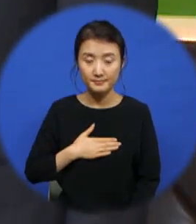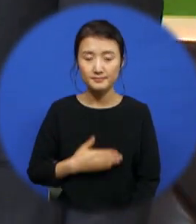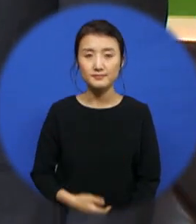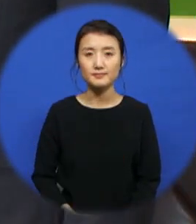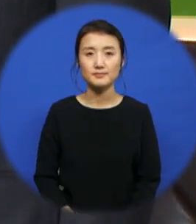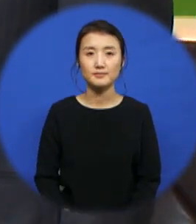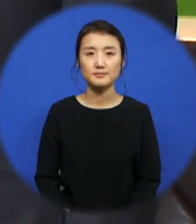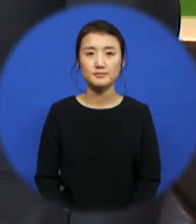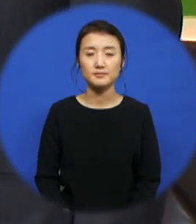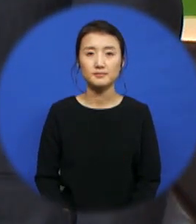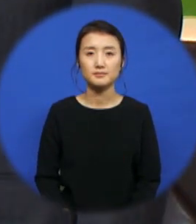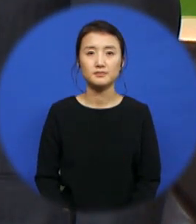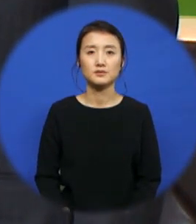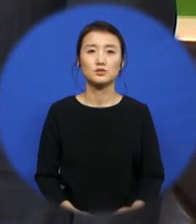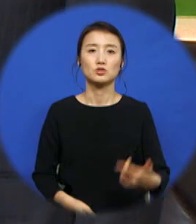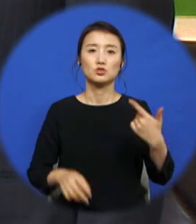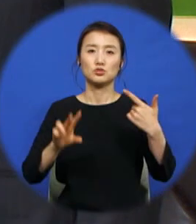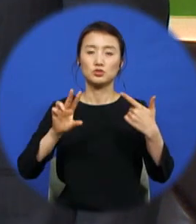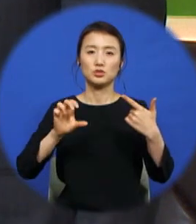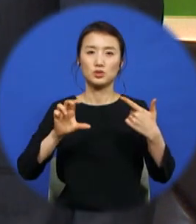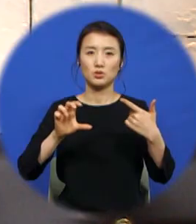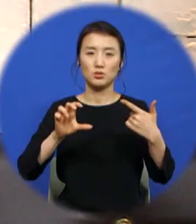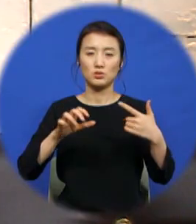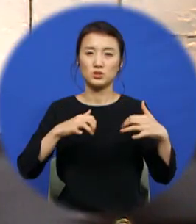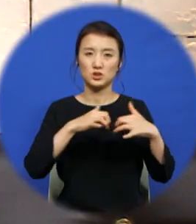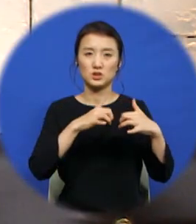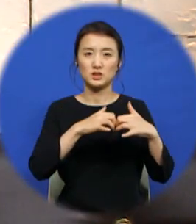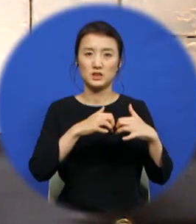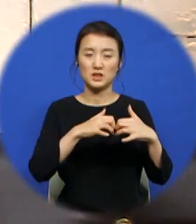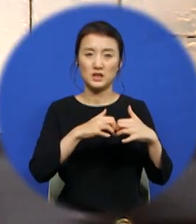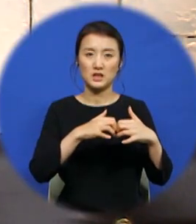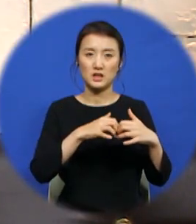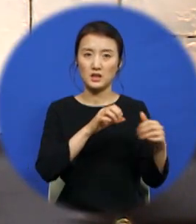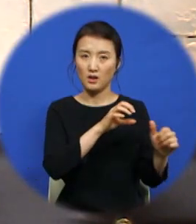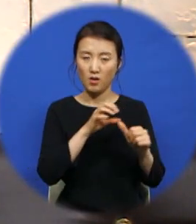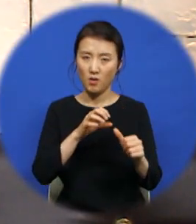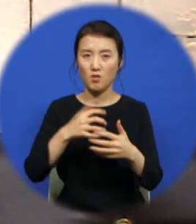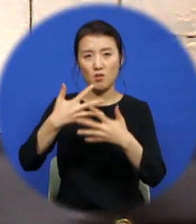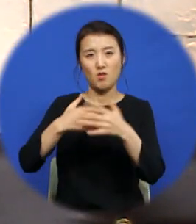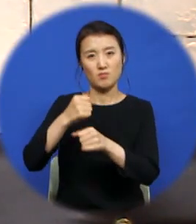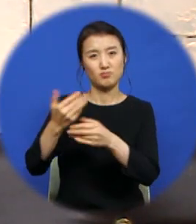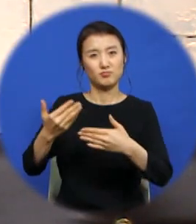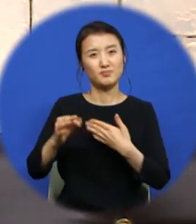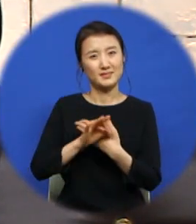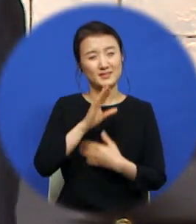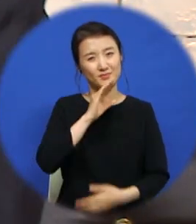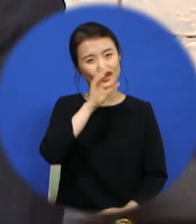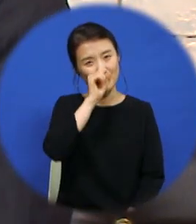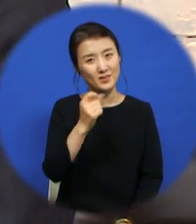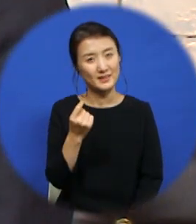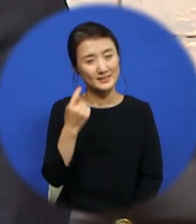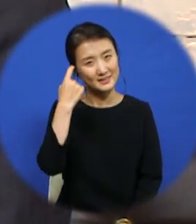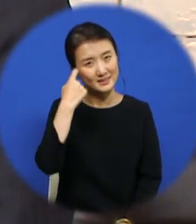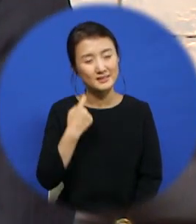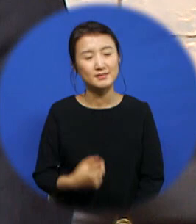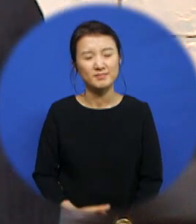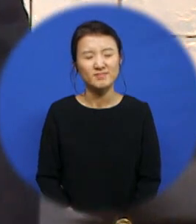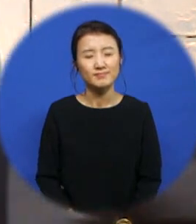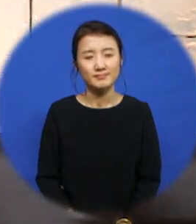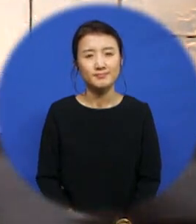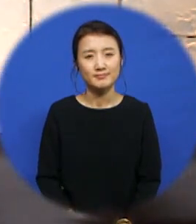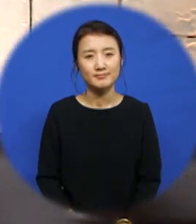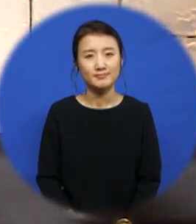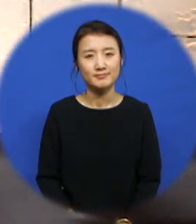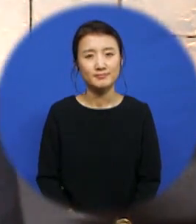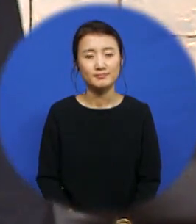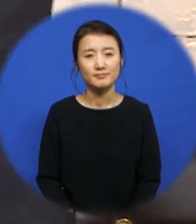우리나라 6.25 전쟁 을 가지고 영화한편 만들어지면 난 참 좋을 같은데 그쵸 예 이런